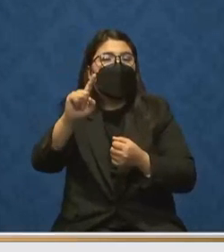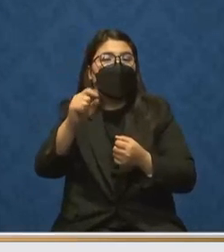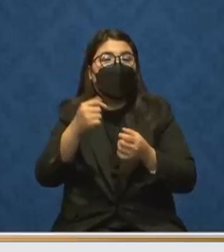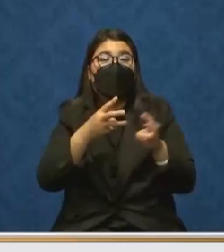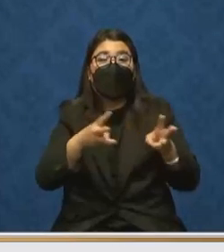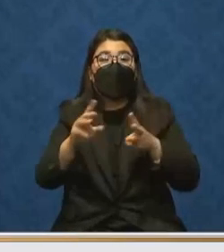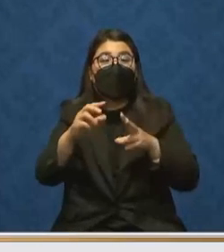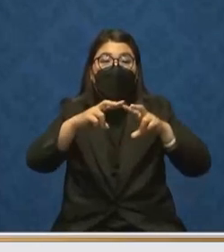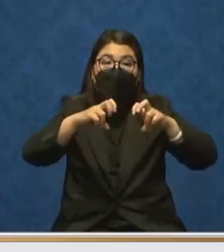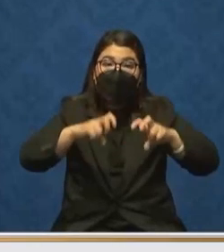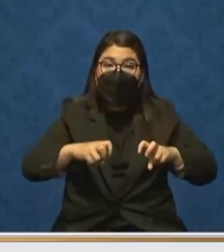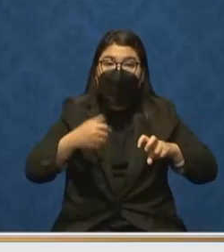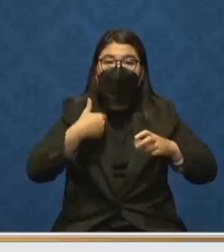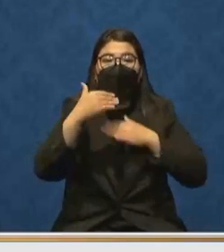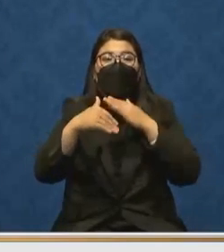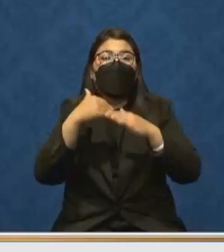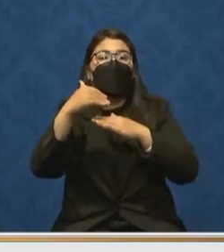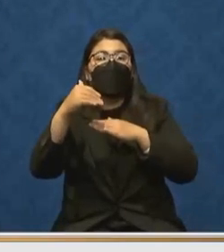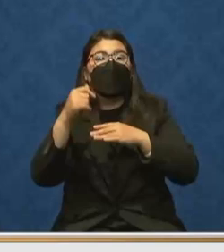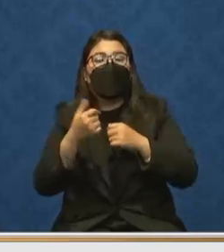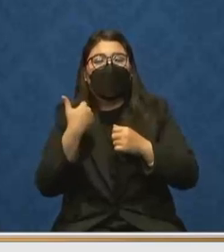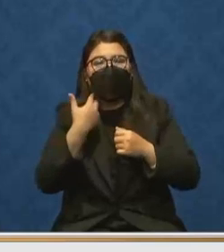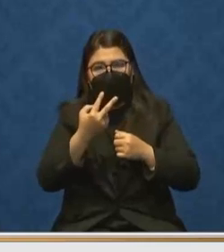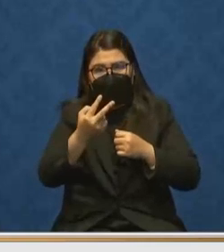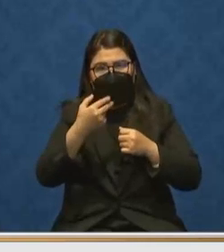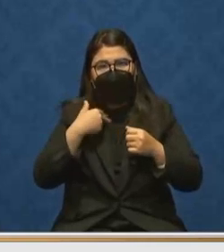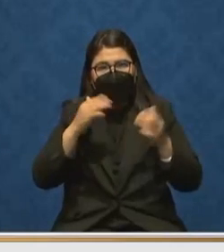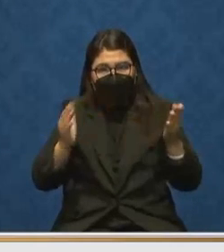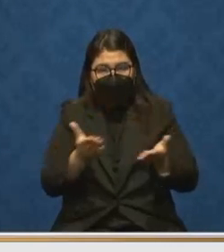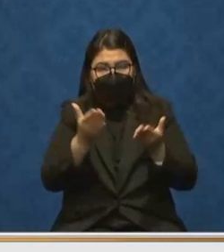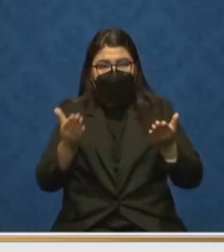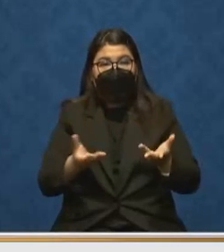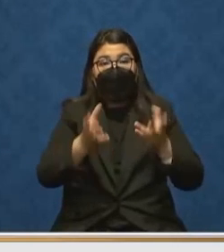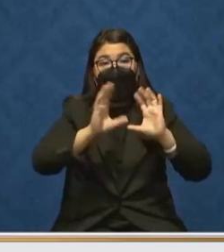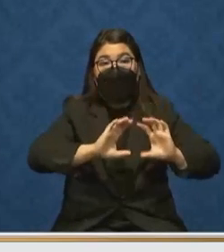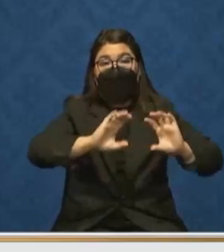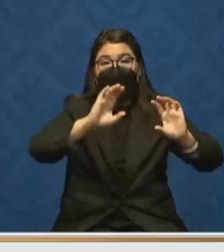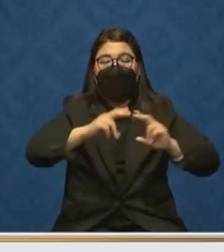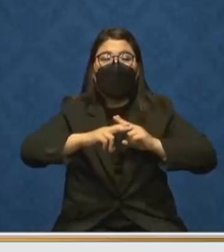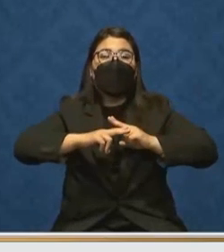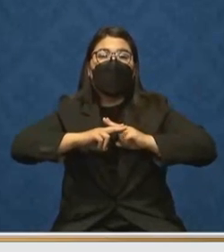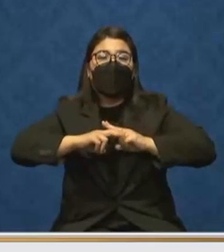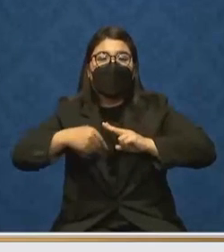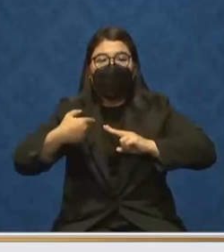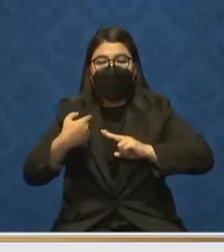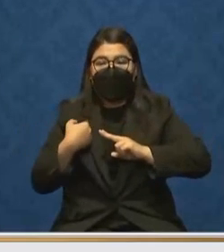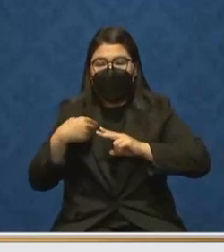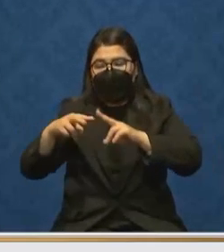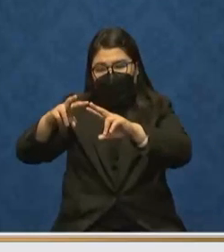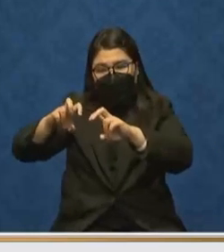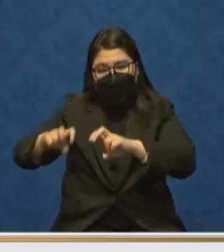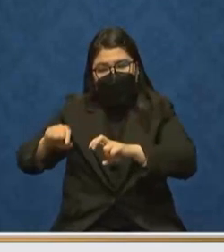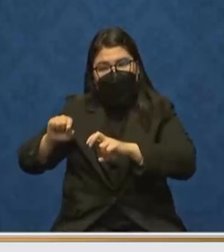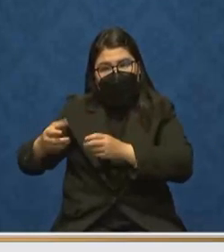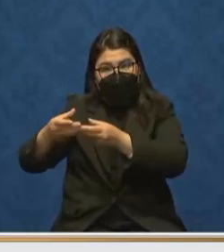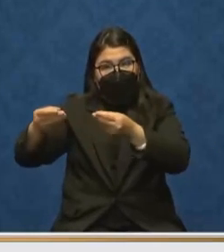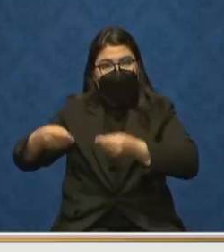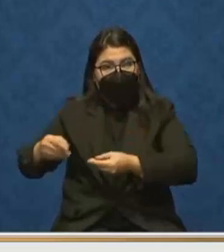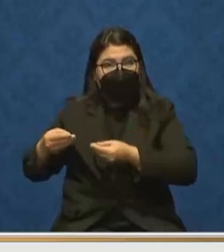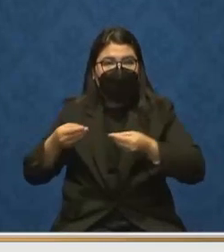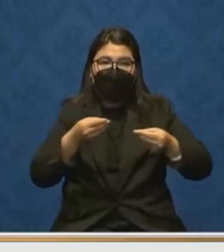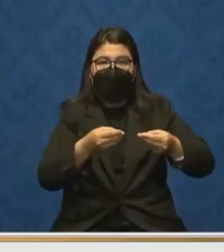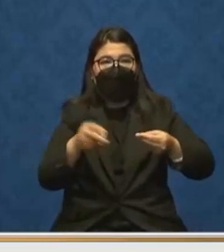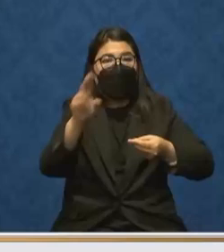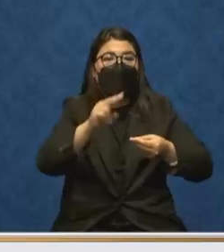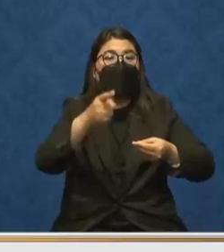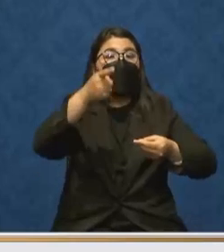สร้างนวัตกรรมมุ่งเน้นการเร่งรัดและผลักดันให้ภาครัฐและเอกชนนำผลการวิจัยและพัฒนานวัตกรรมไปใช้ได้จริงอย่างเป็นรูป